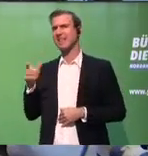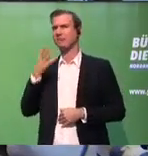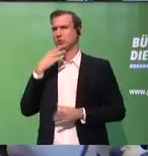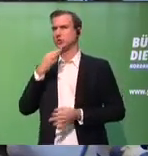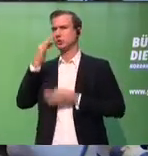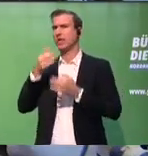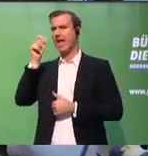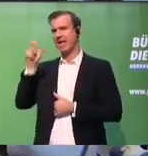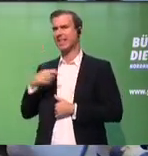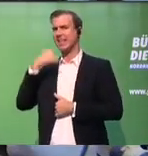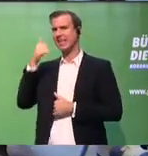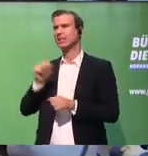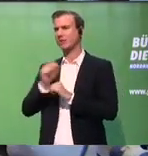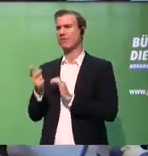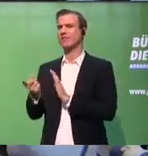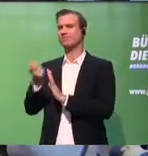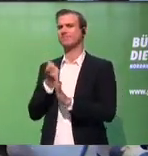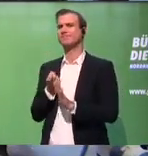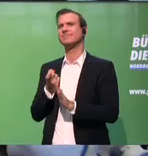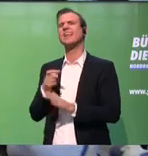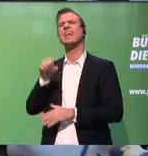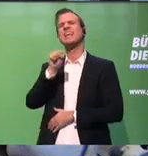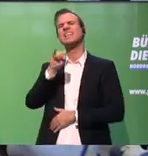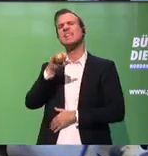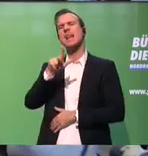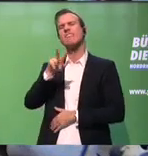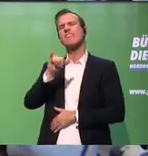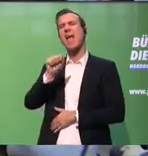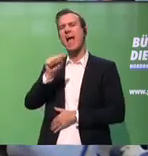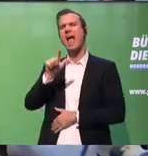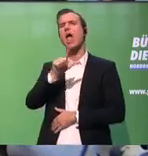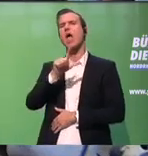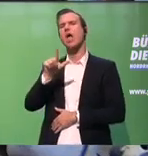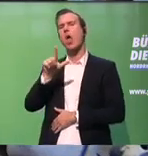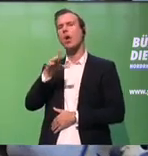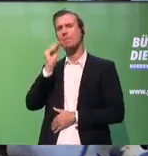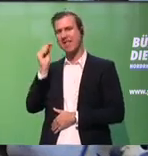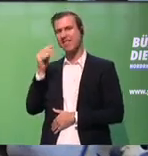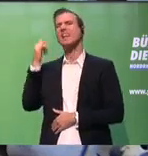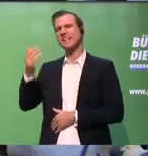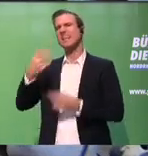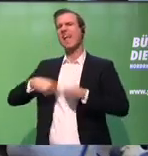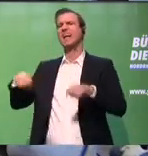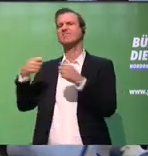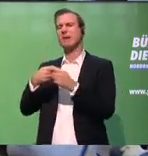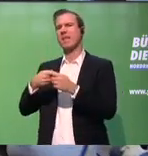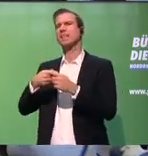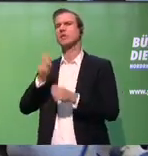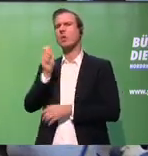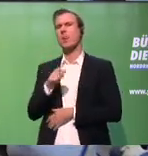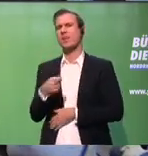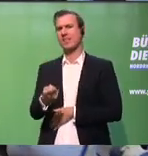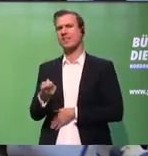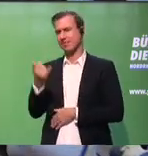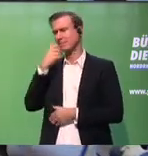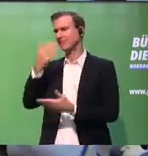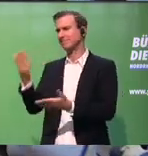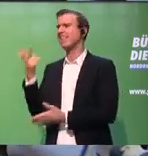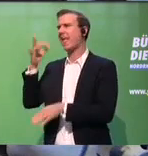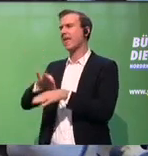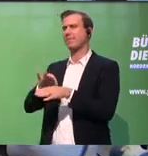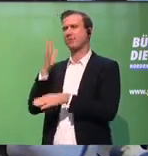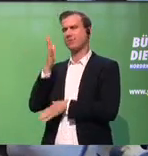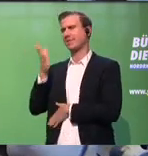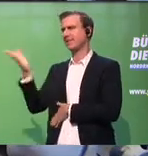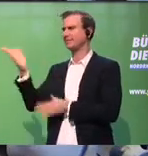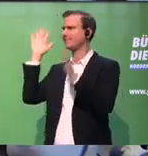erhalten, die rufe ich jetzt auch direkt auf. Das ist Silvia Löhrmann aus dem Kreisverband Solingen. Bitte schön, Silvia, du hast das Wort. Für 3 Minuten.